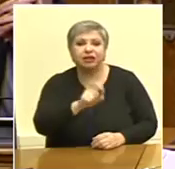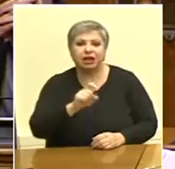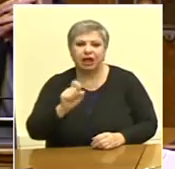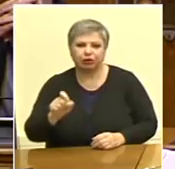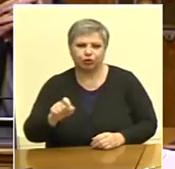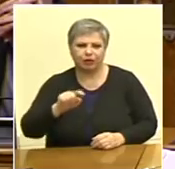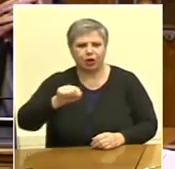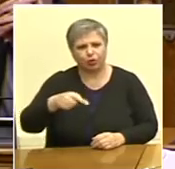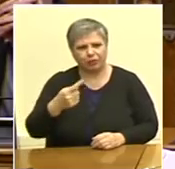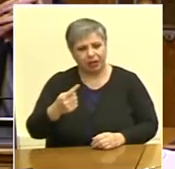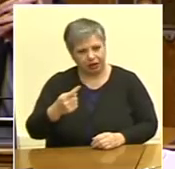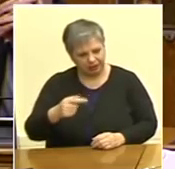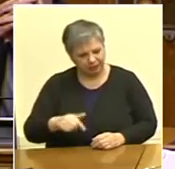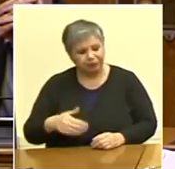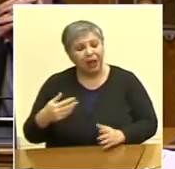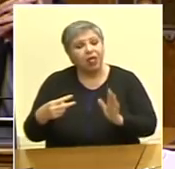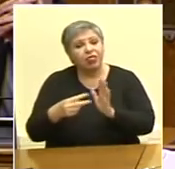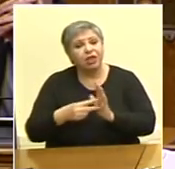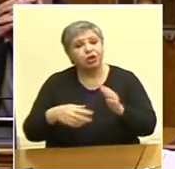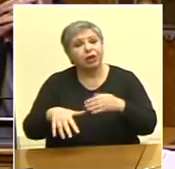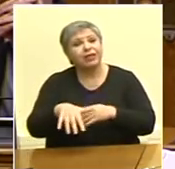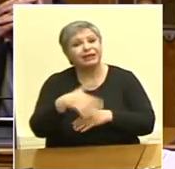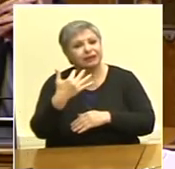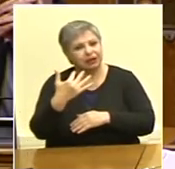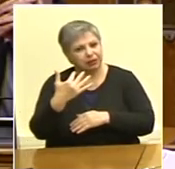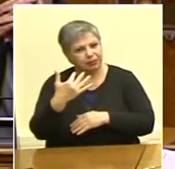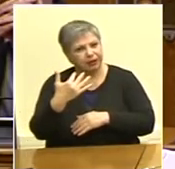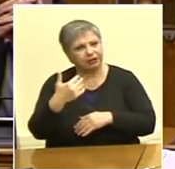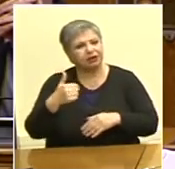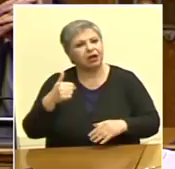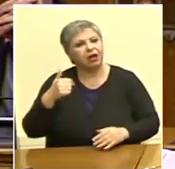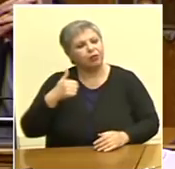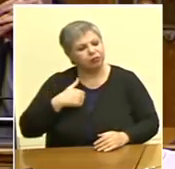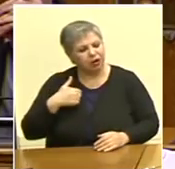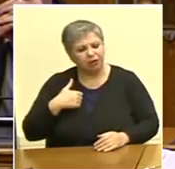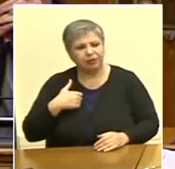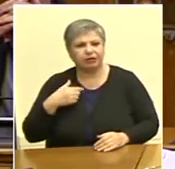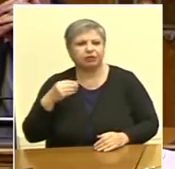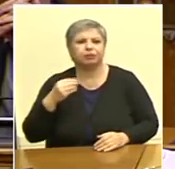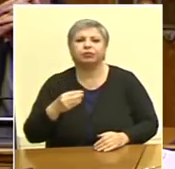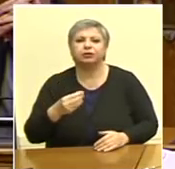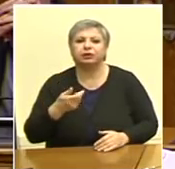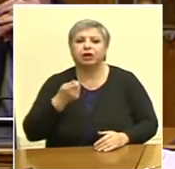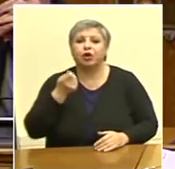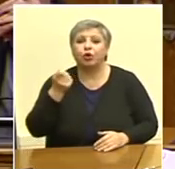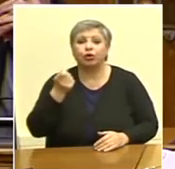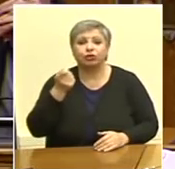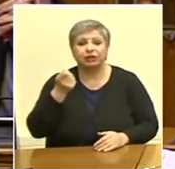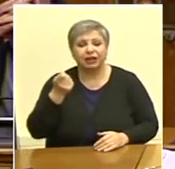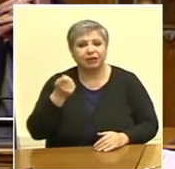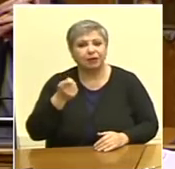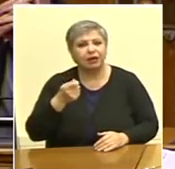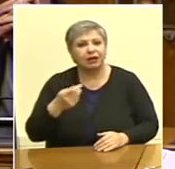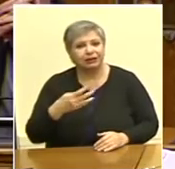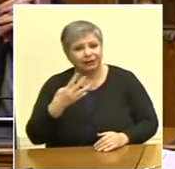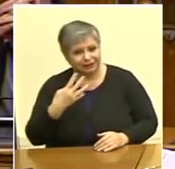Το τέλος του 2015, που εμείς χρεώσαμε τη χώρα 100 δις, το χρέος της χώρας δεν ήταν